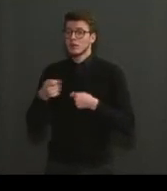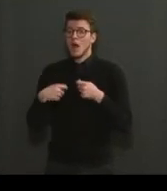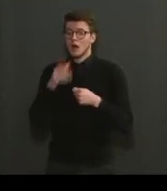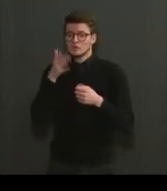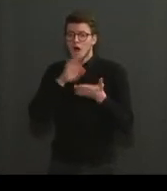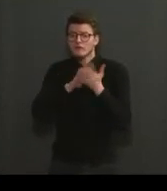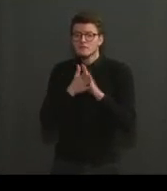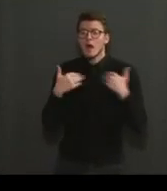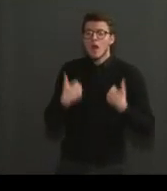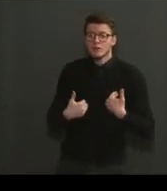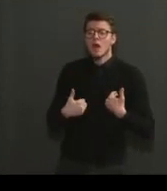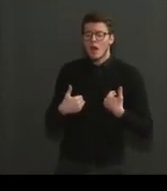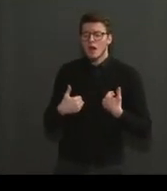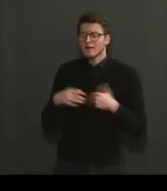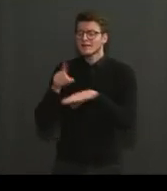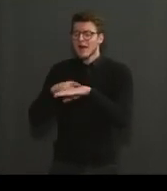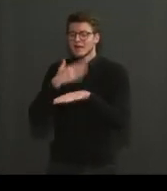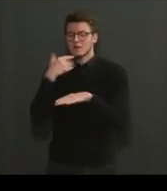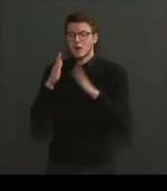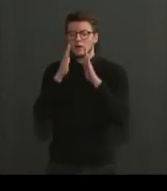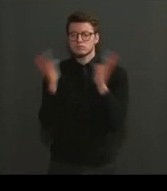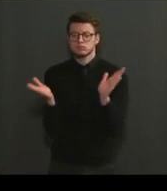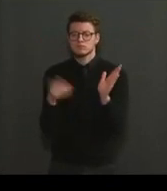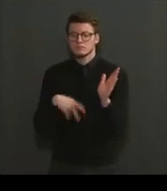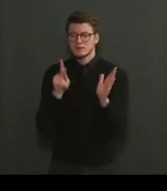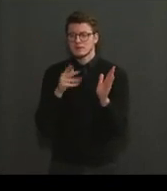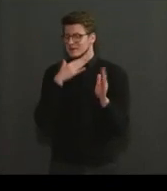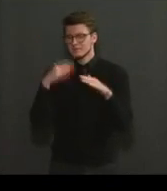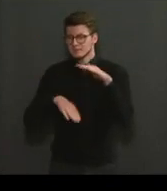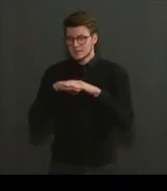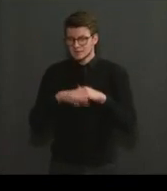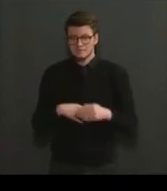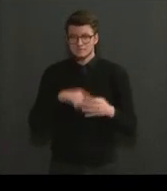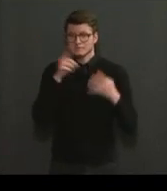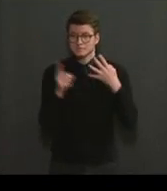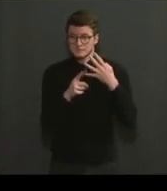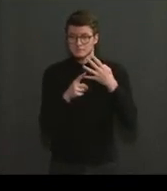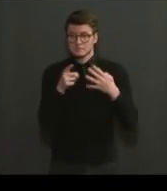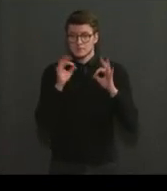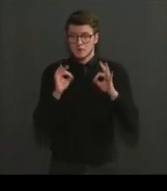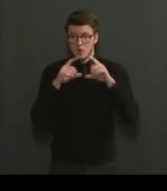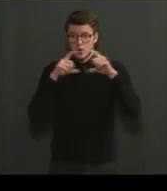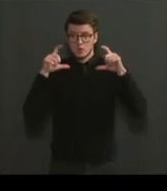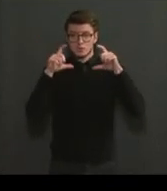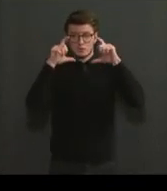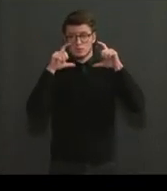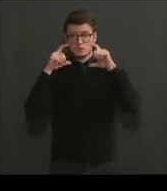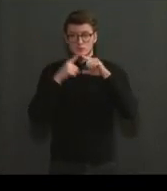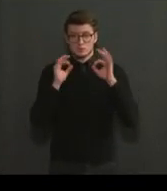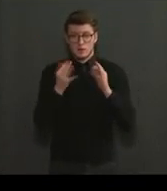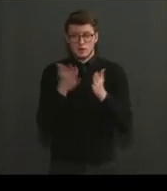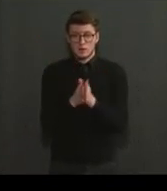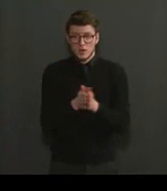niet. Draag steeds correct een mond-neusmasker en denk ook aan een goede handhygiëne. Winkelen